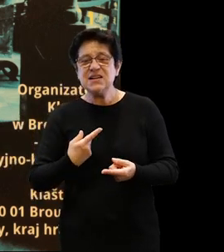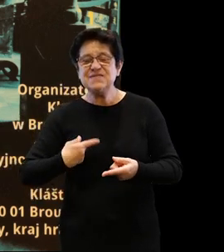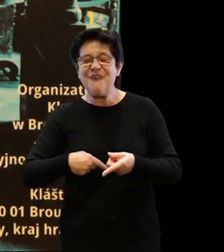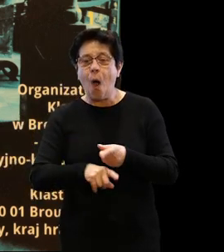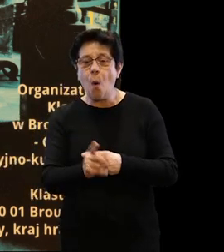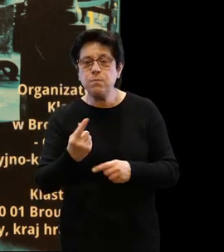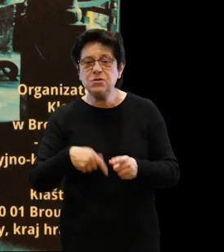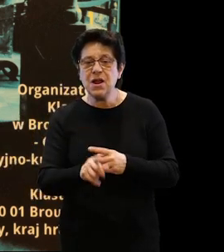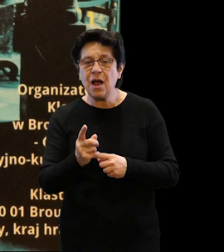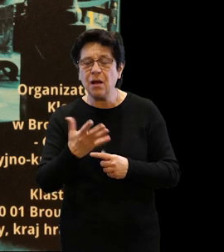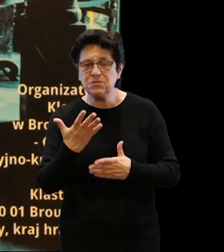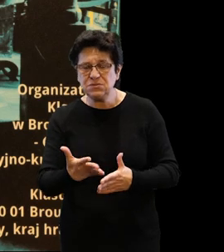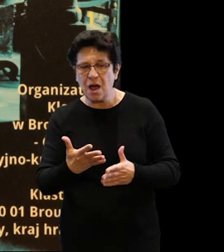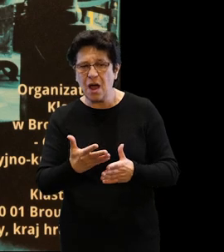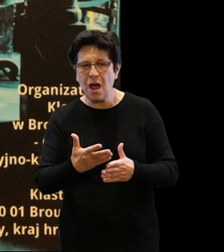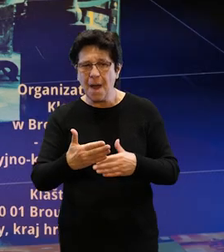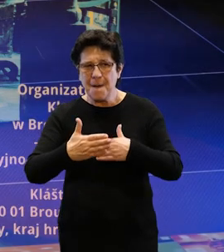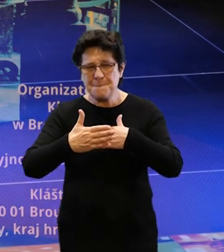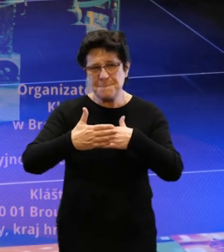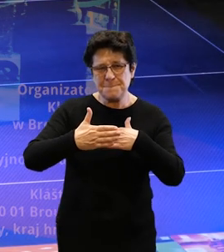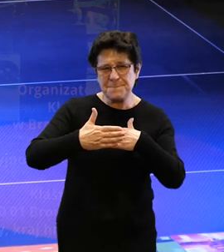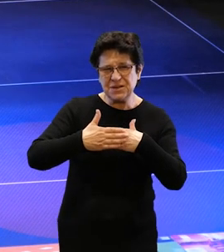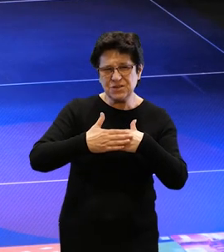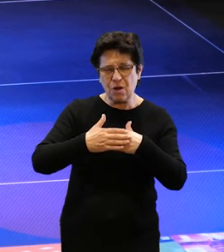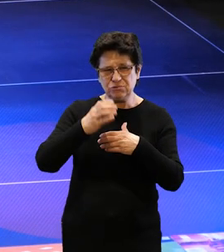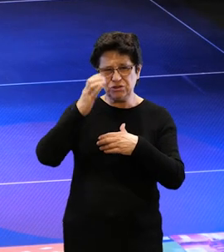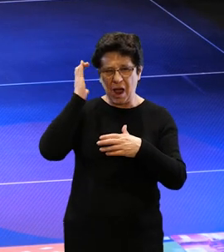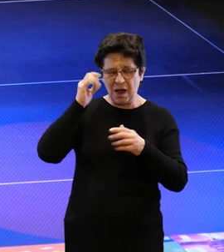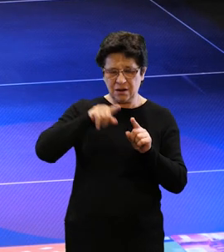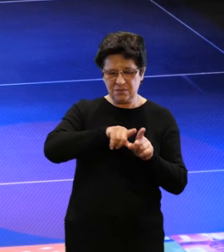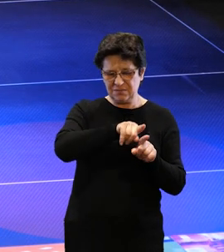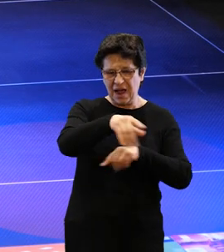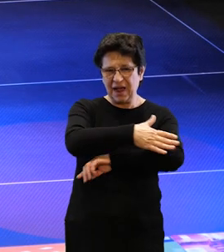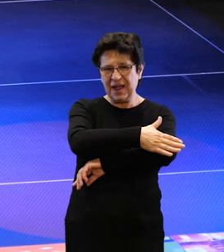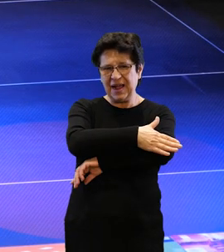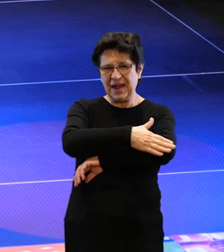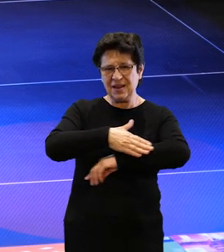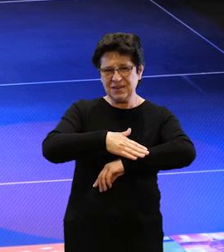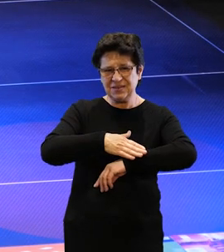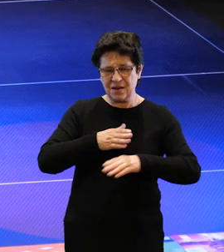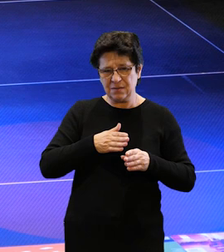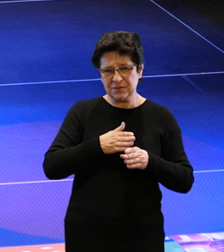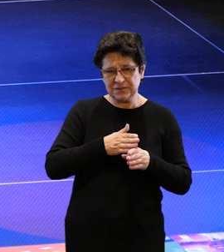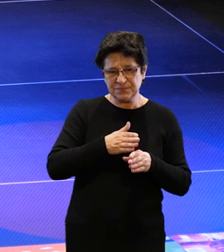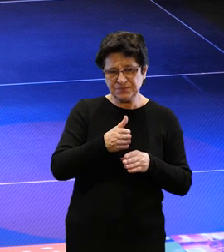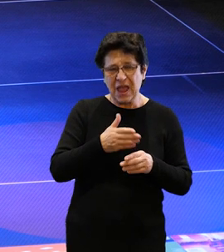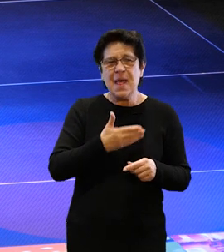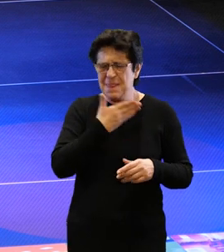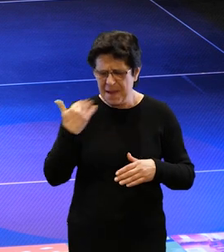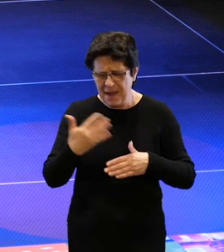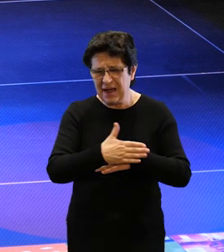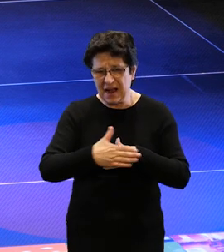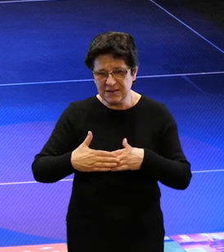teren Czech przekracza się granicę i trzeba uważać bo tam jak się wyjedzie za granicę pomimo że nie ma